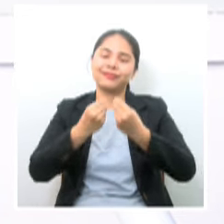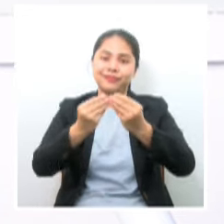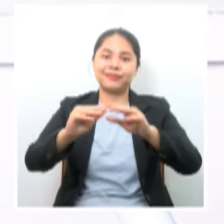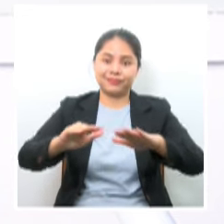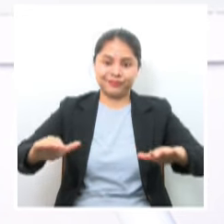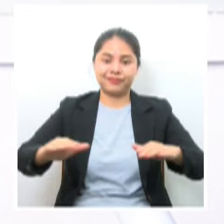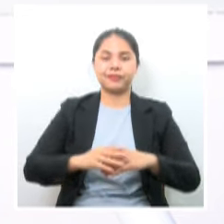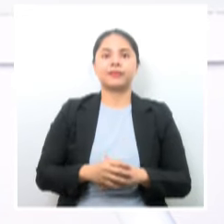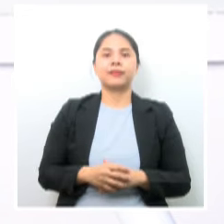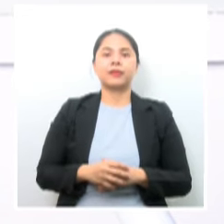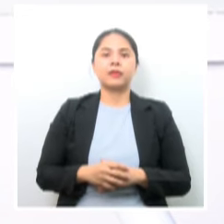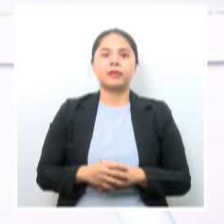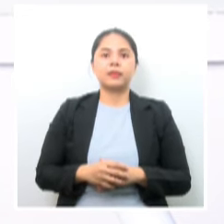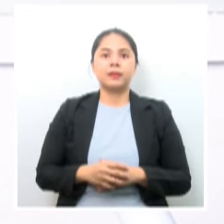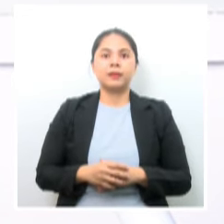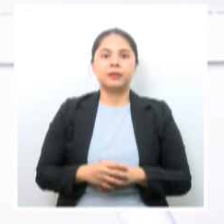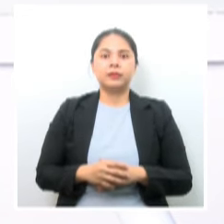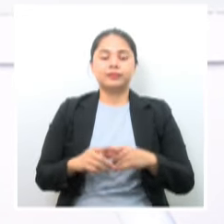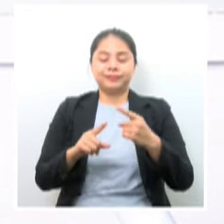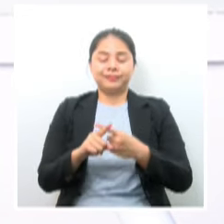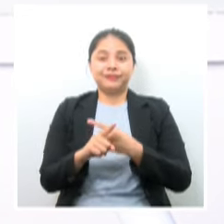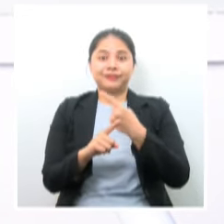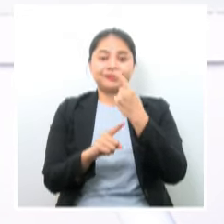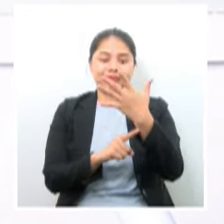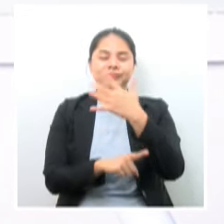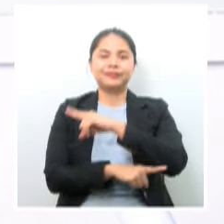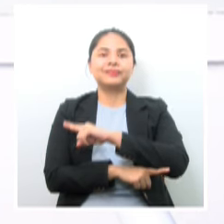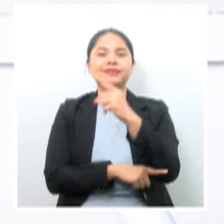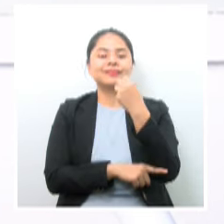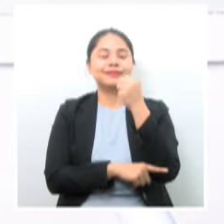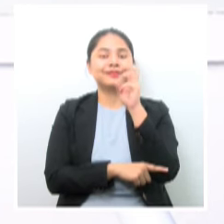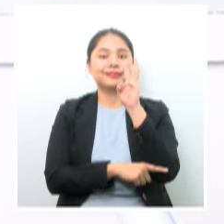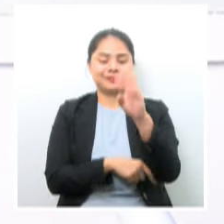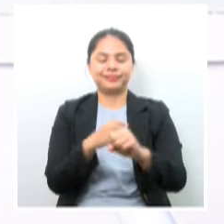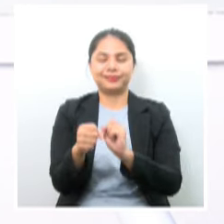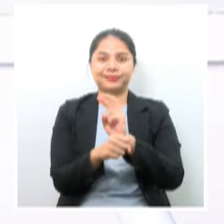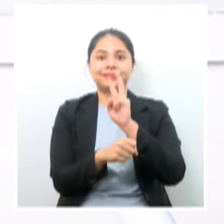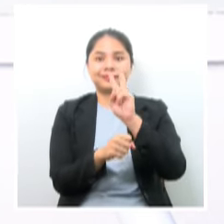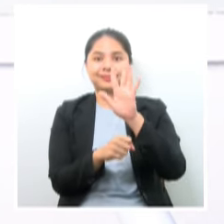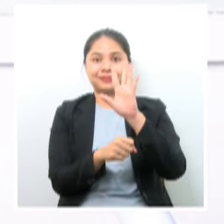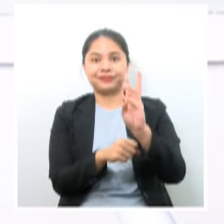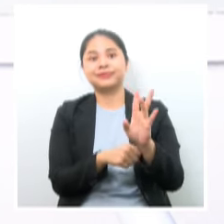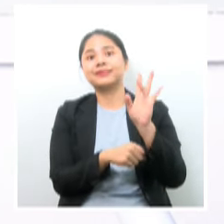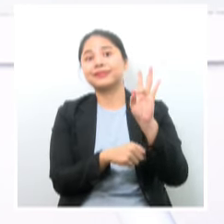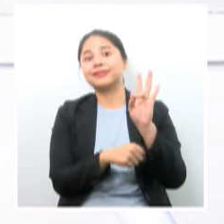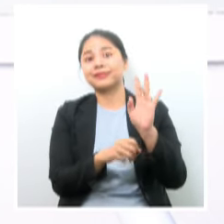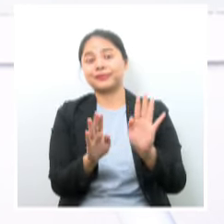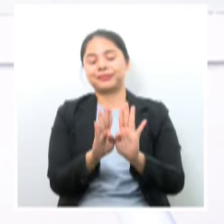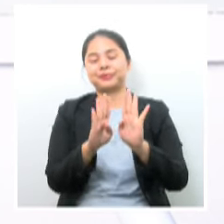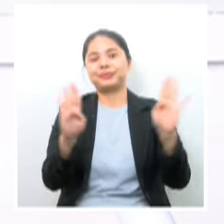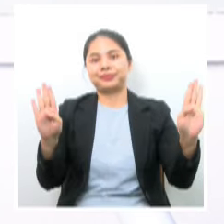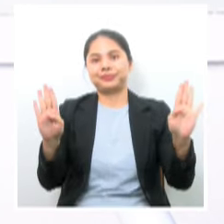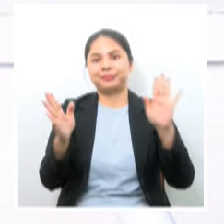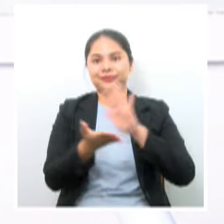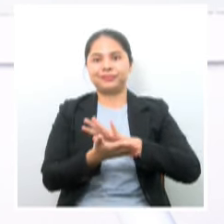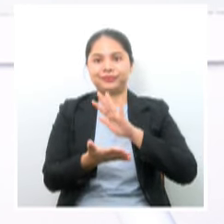มทุกท่านคะวันนี้วันที่16พฤษภาคมค่ะ2567นะคะถือได้ว่าเป็นวันเปิดเทอมวันแรกค่ะ